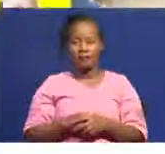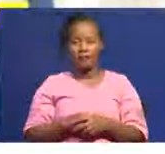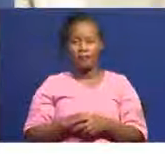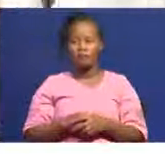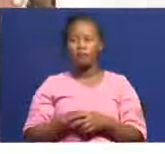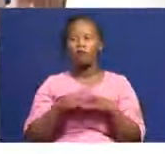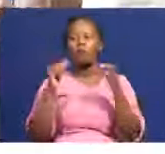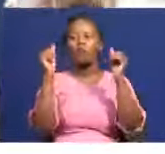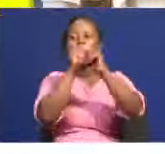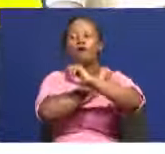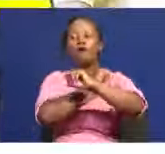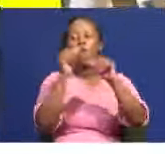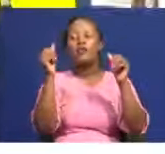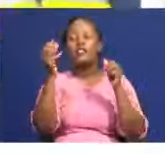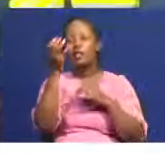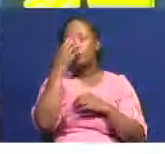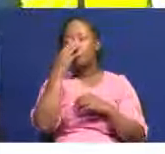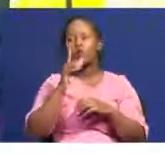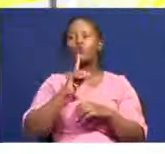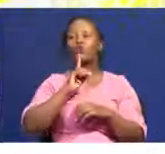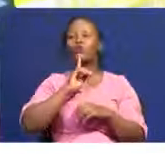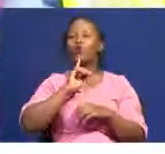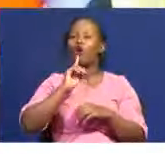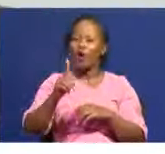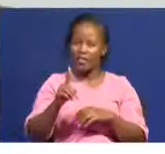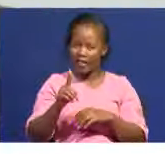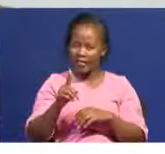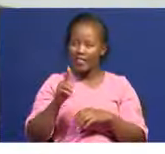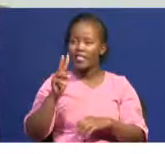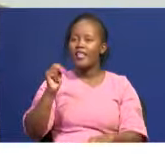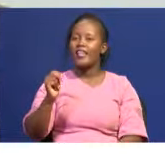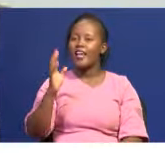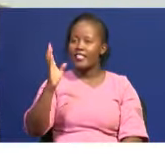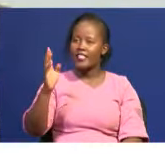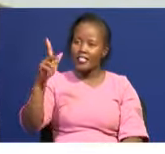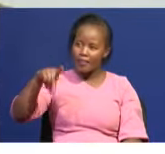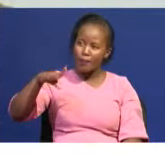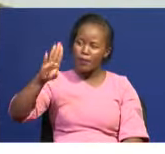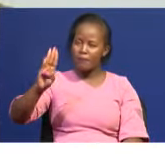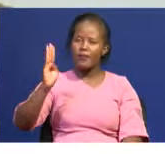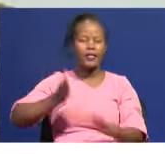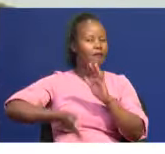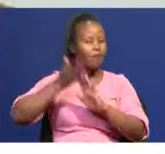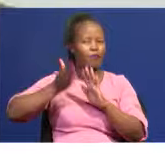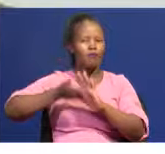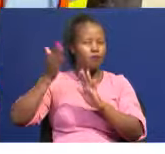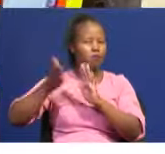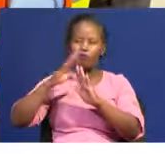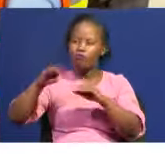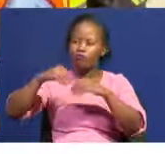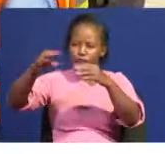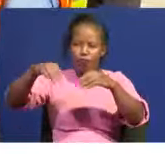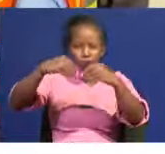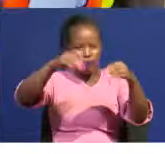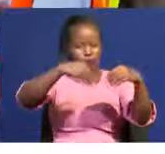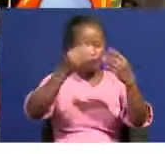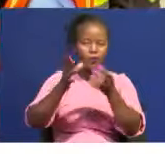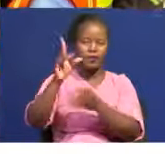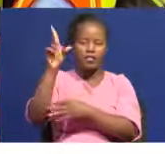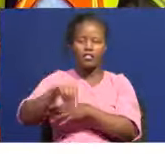Rais William Ruto aliagiza halmashauri ya nafaka na mazao NCPB kote nchini kuharakisha usambazaji wa mbolea ya